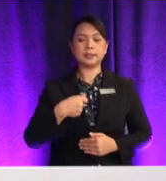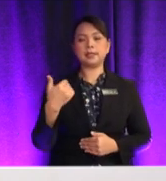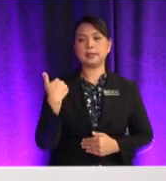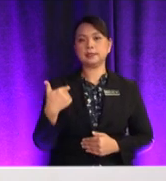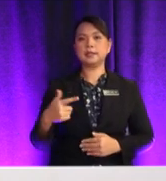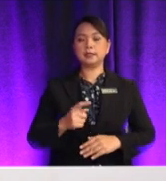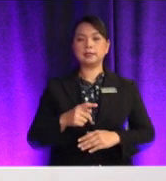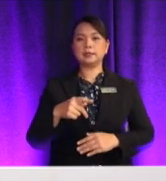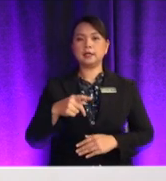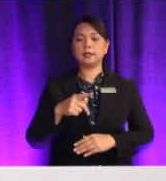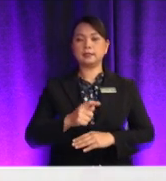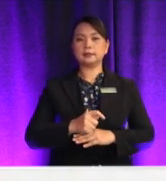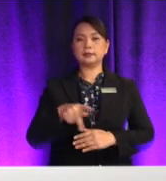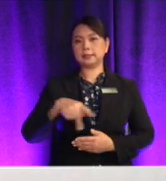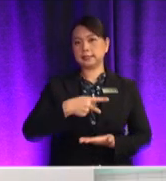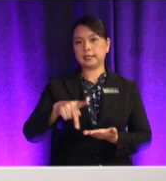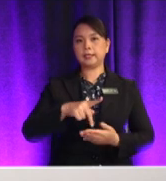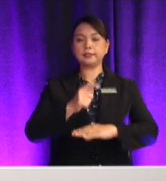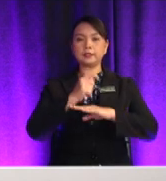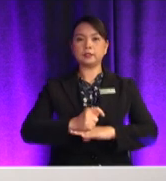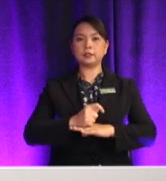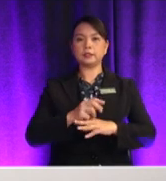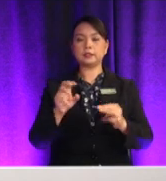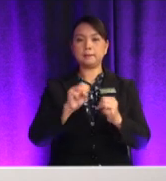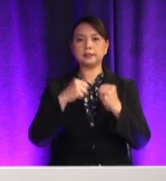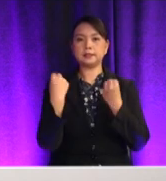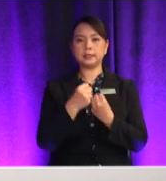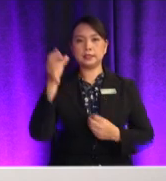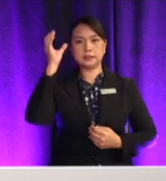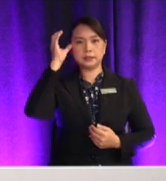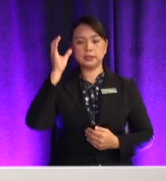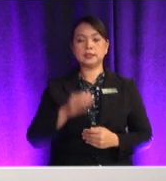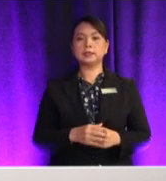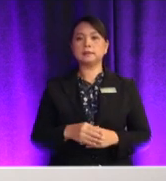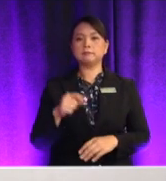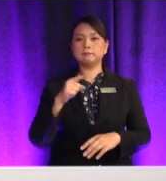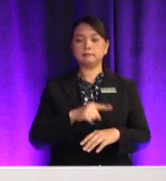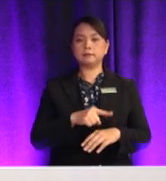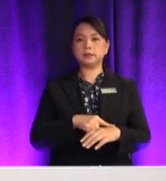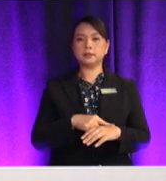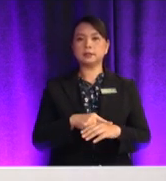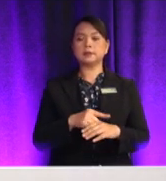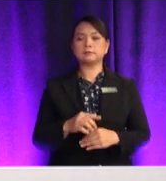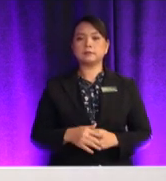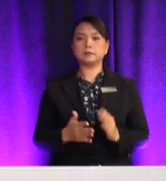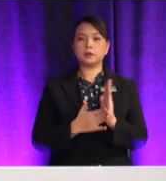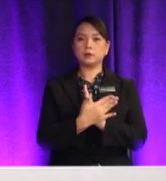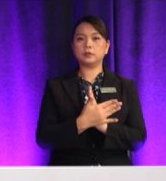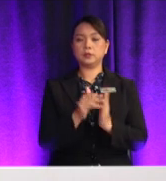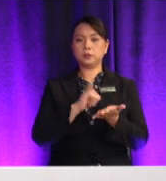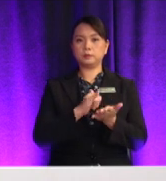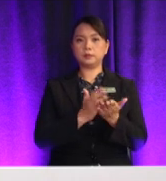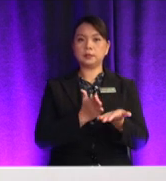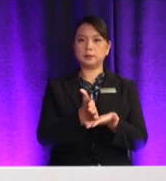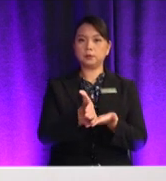masyarakat Cina. Tarian ini menggunakan kipas sepenuhnya masa pergerakan tarian. Oleh itu, melalui persembahan